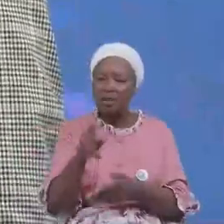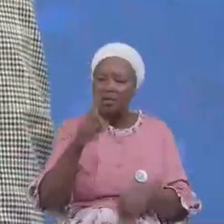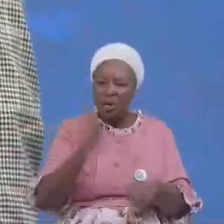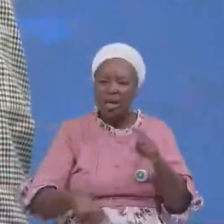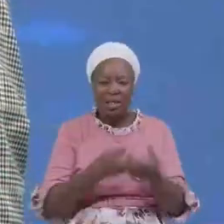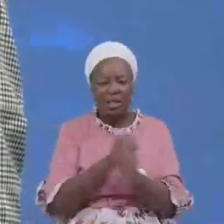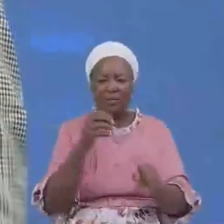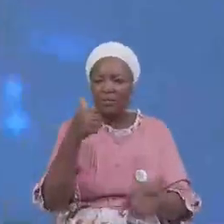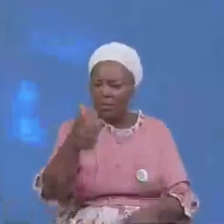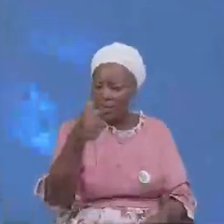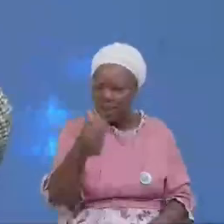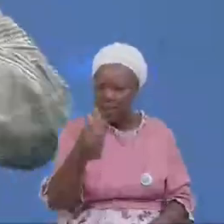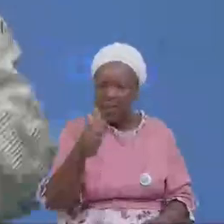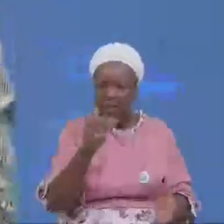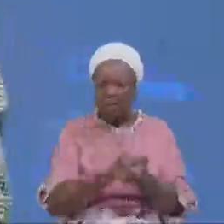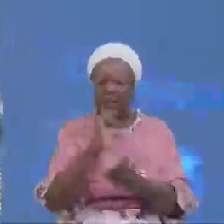sauver vous-même.